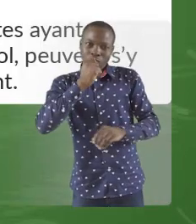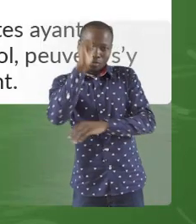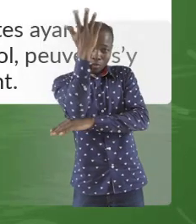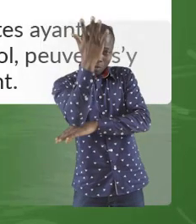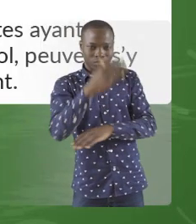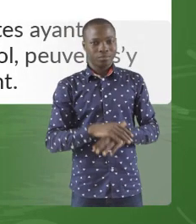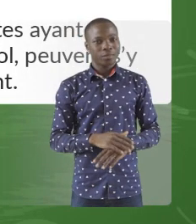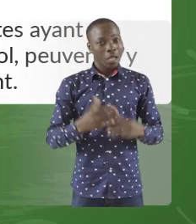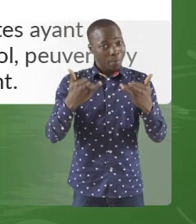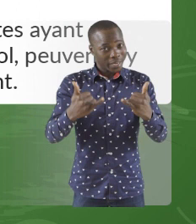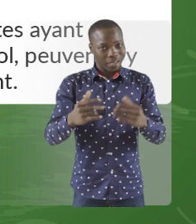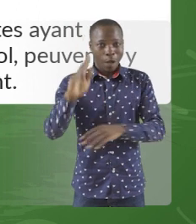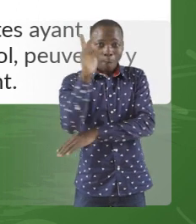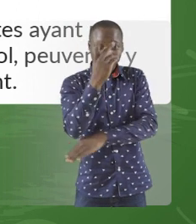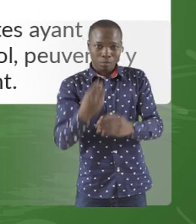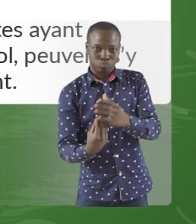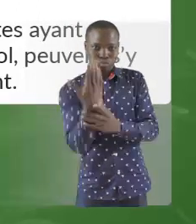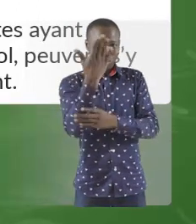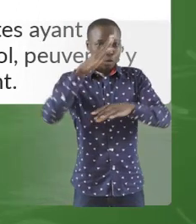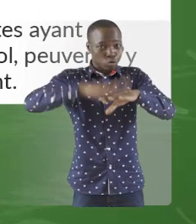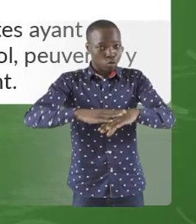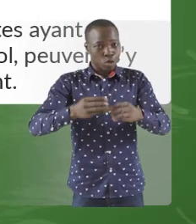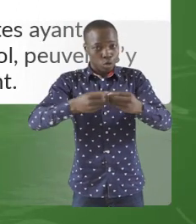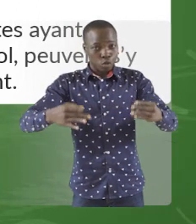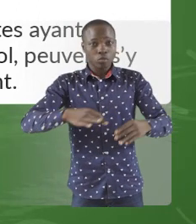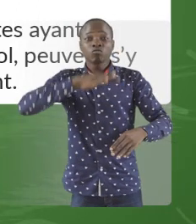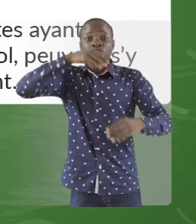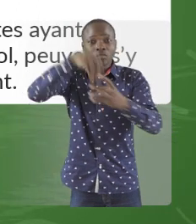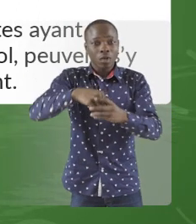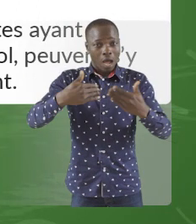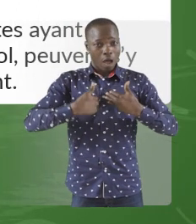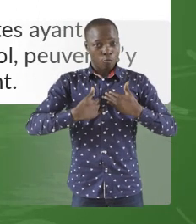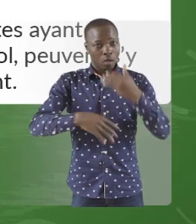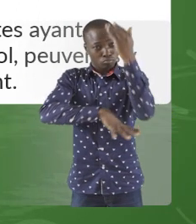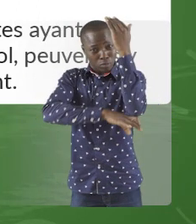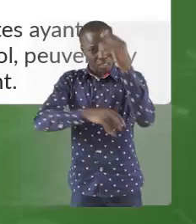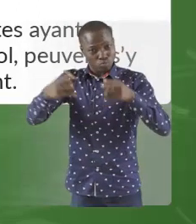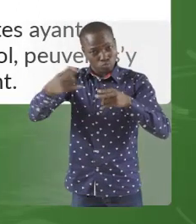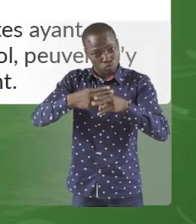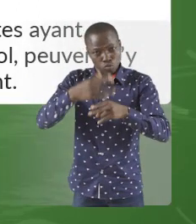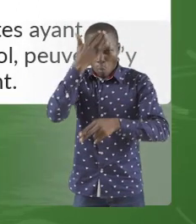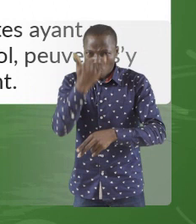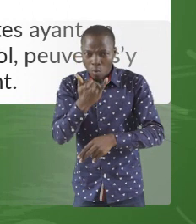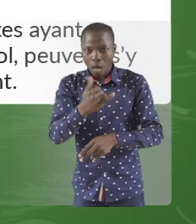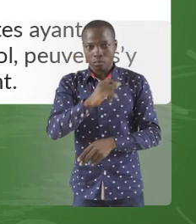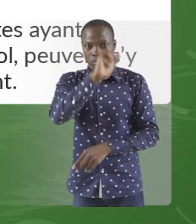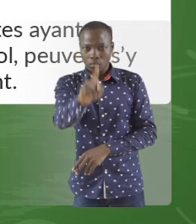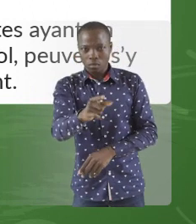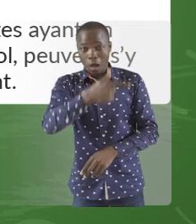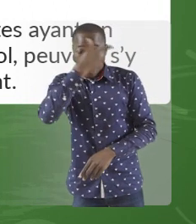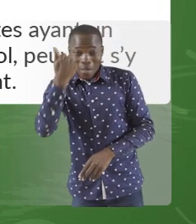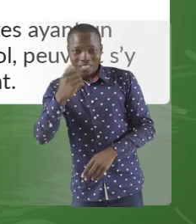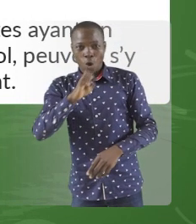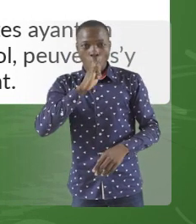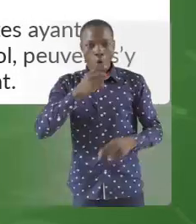Celles qui se développent sur les sols ferrugineux ont de courtes racines. Pourquoi? Parce que